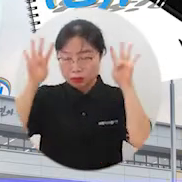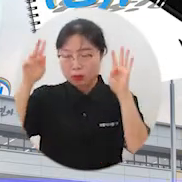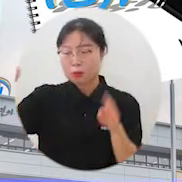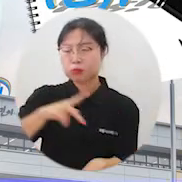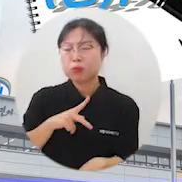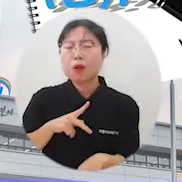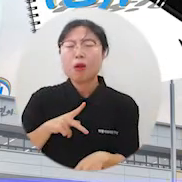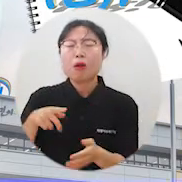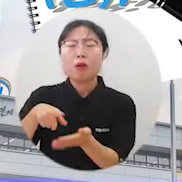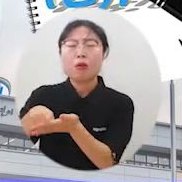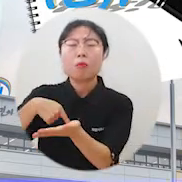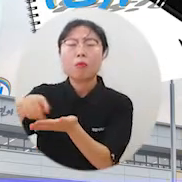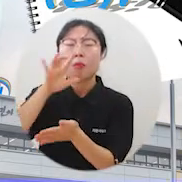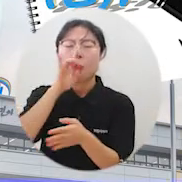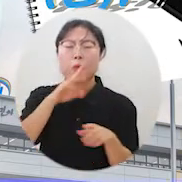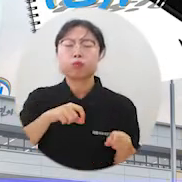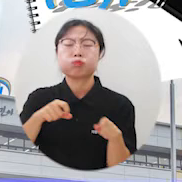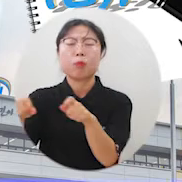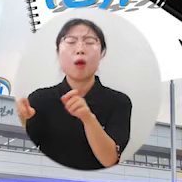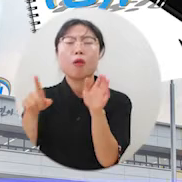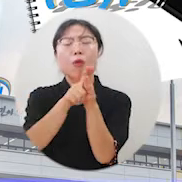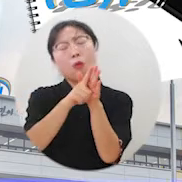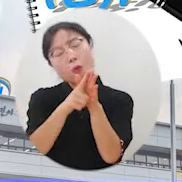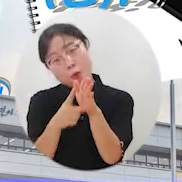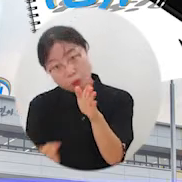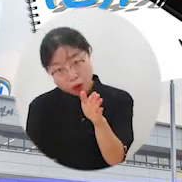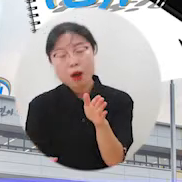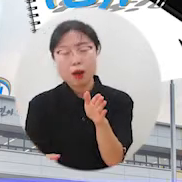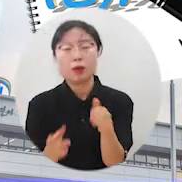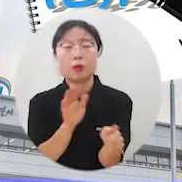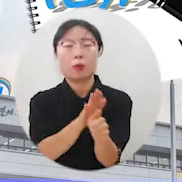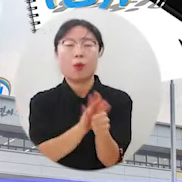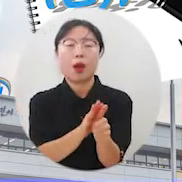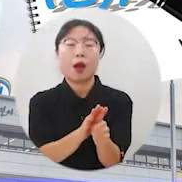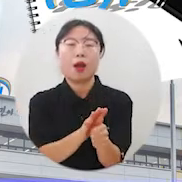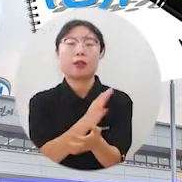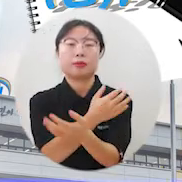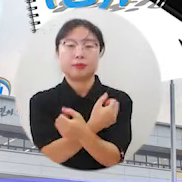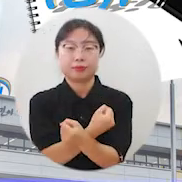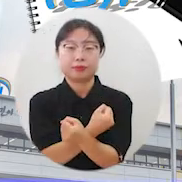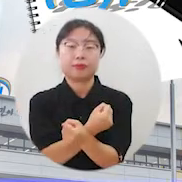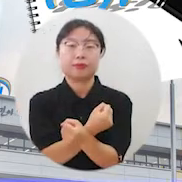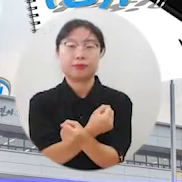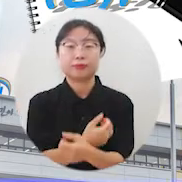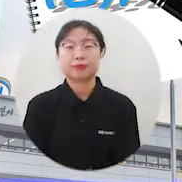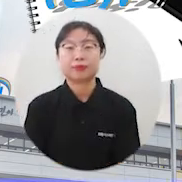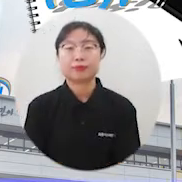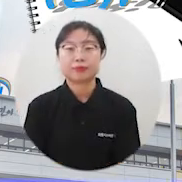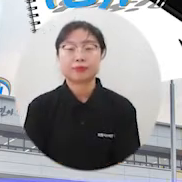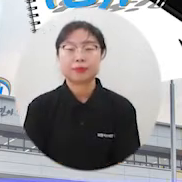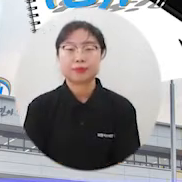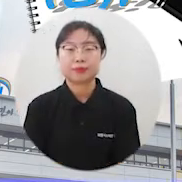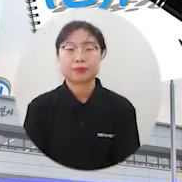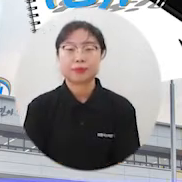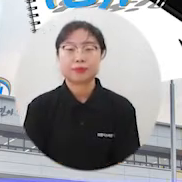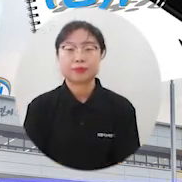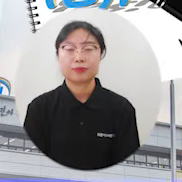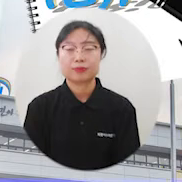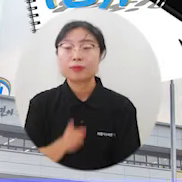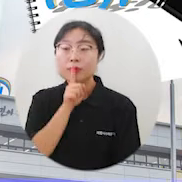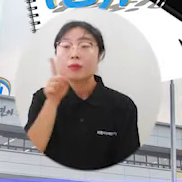대출 상환 장기 연체로 신용유의자가 된 청년에게 신용 회복을 위한 약정 체결 초입금을